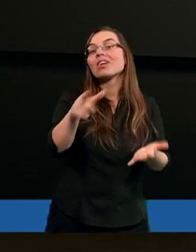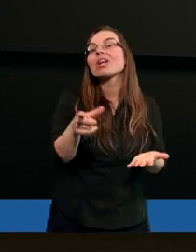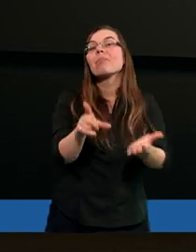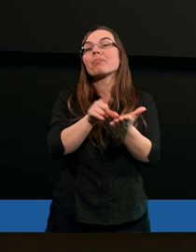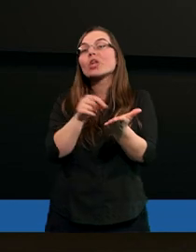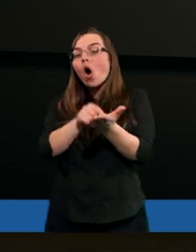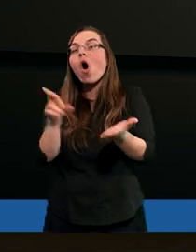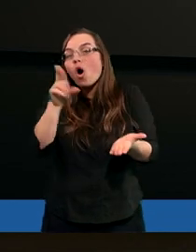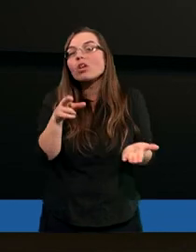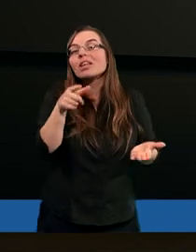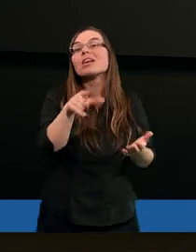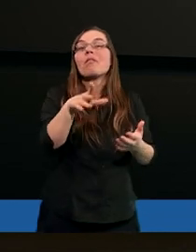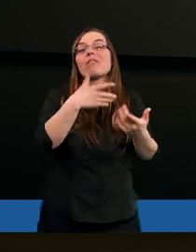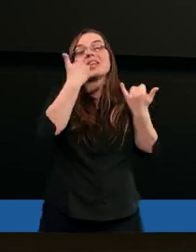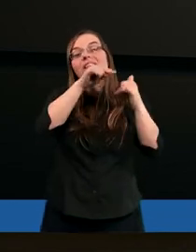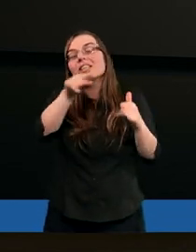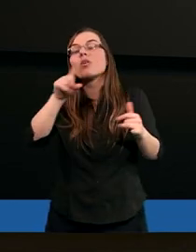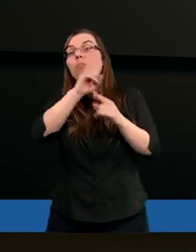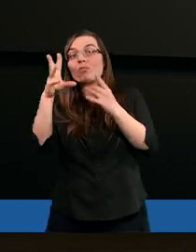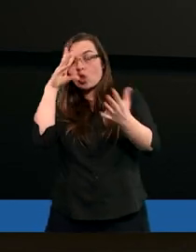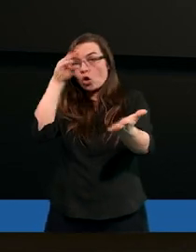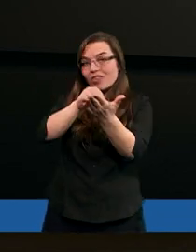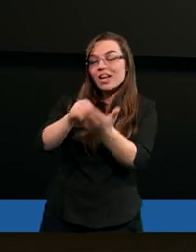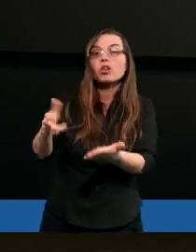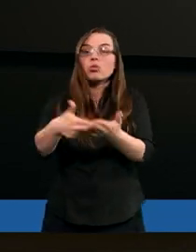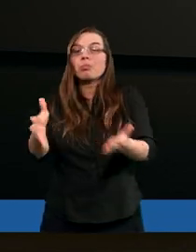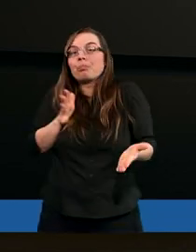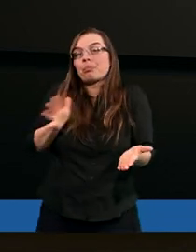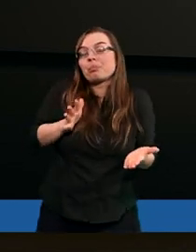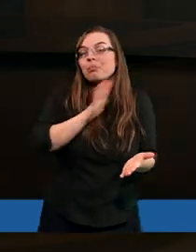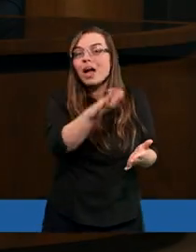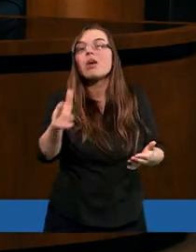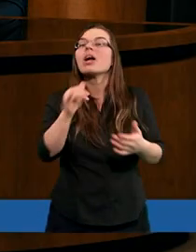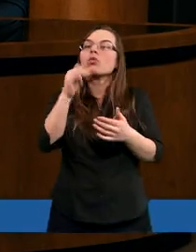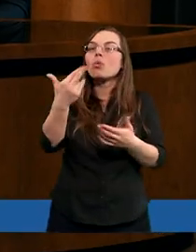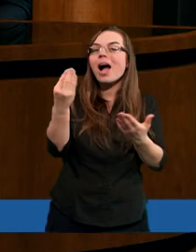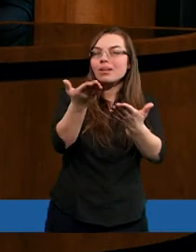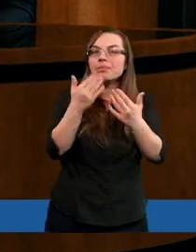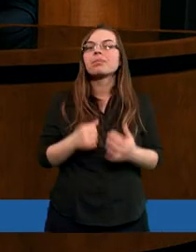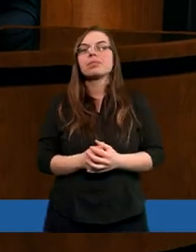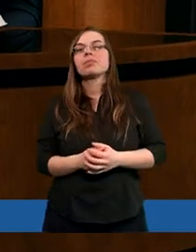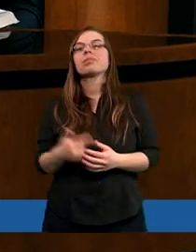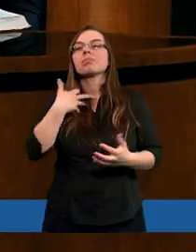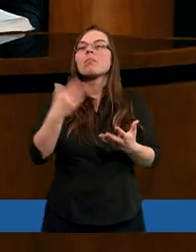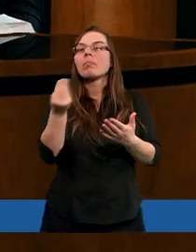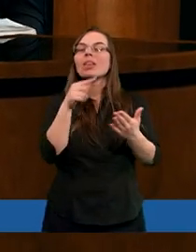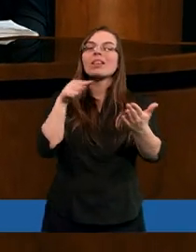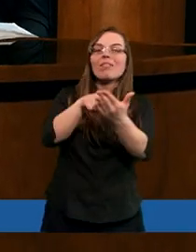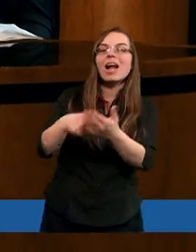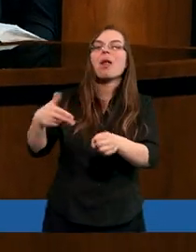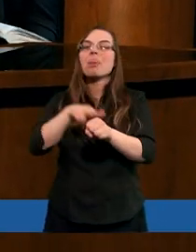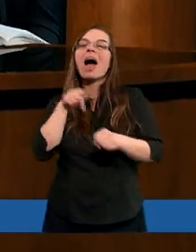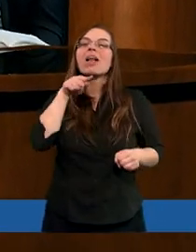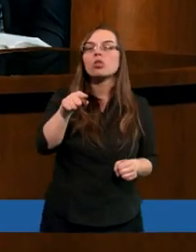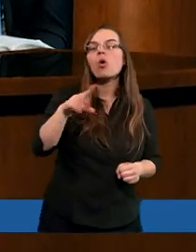Piotr, po tych wszystkich doświadczeniach, które on przeżył. Julian jeszcze. Chciałbym wskazać na